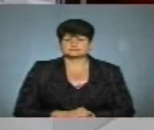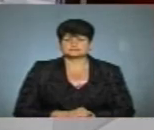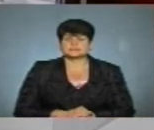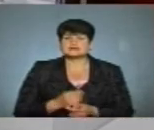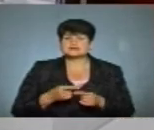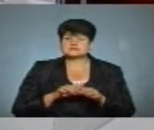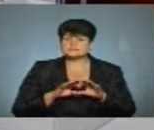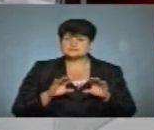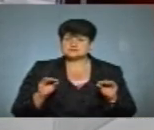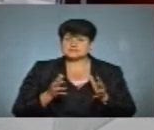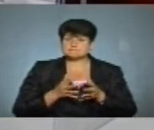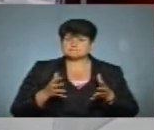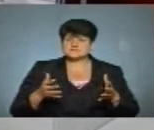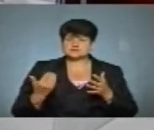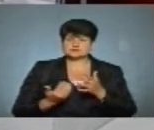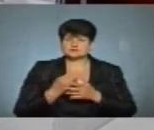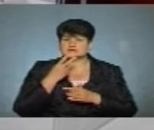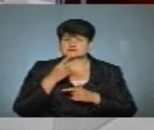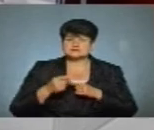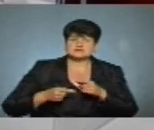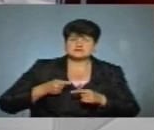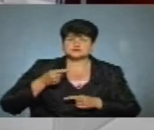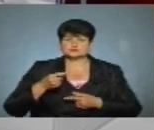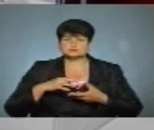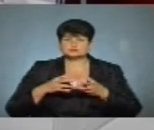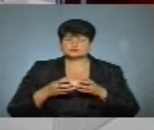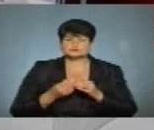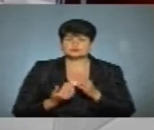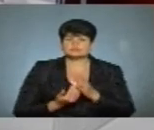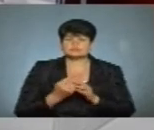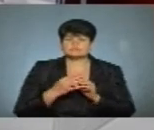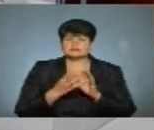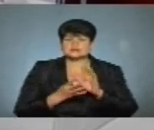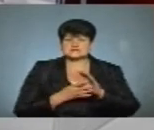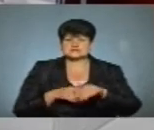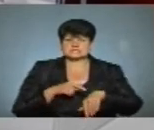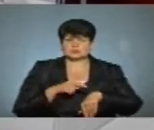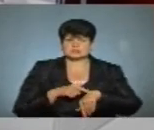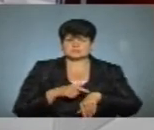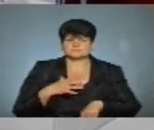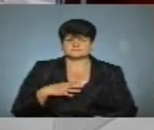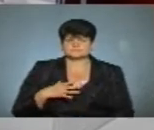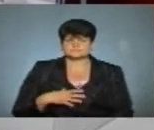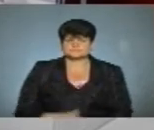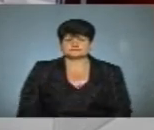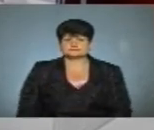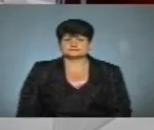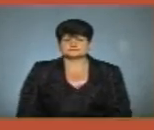На цьому у мене все. Більше дивіться у наступному підсумковому випуску новин о 19-й годині. Дочекайтеся.